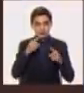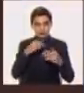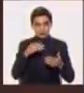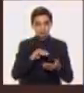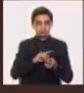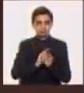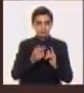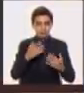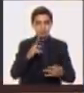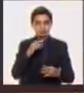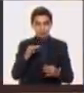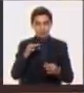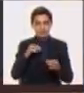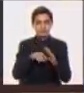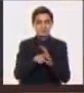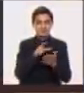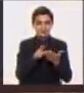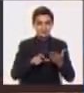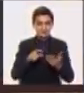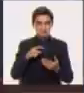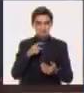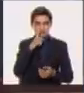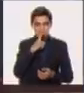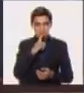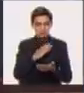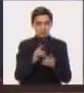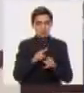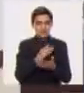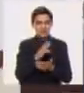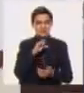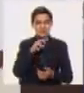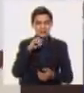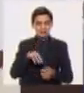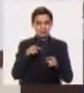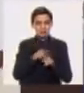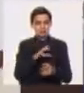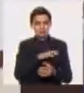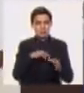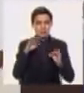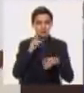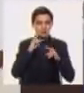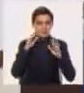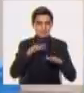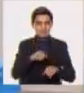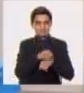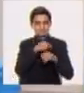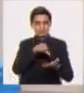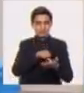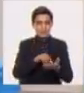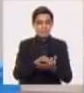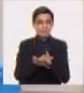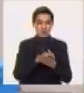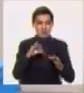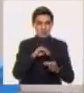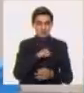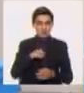құжаттың мазмұны толғандырып отыр. Бүгін заң жобасын екінші оқылымда қараған сенаторлар бейбіт шерулерді өткізетін орындарға қатысты өз ұсыныстарын